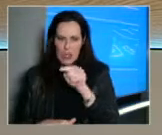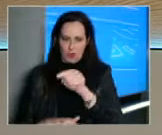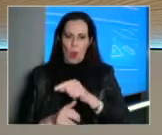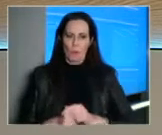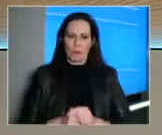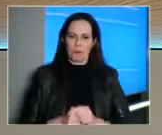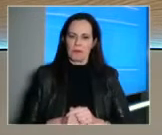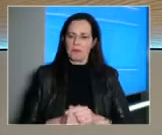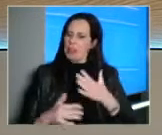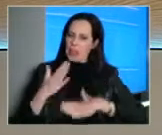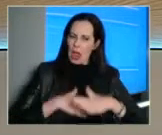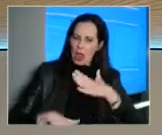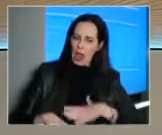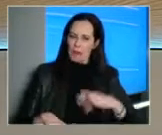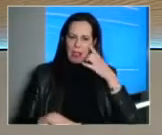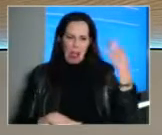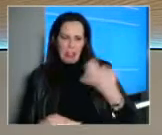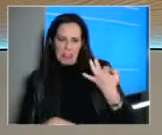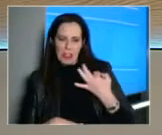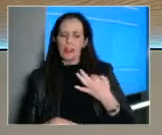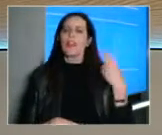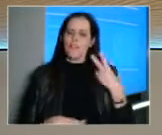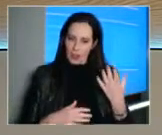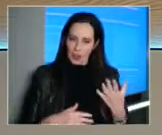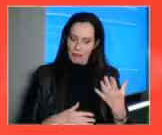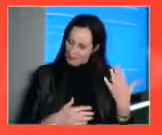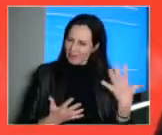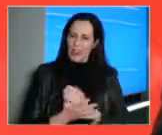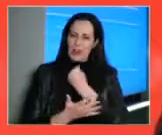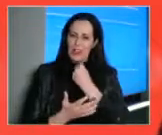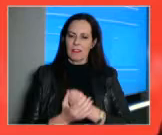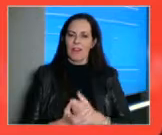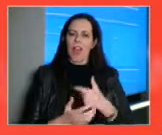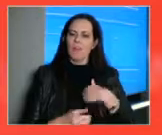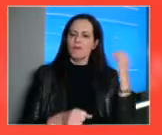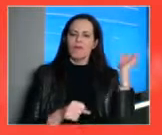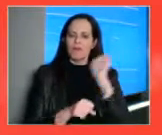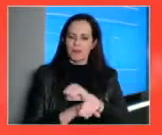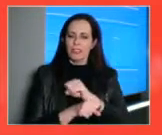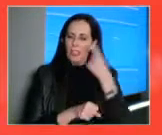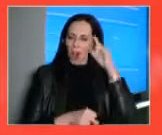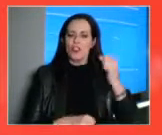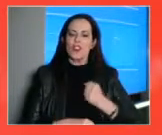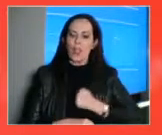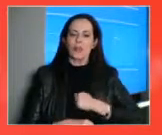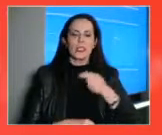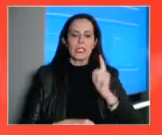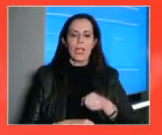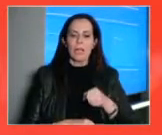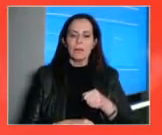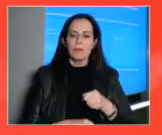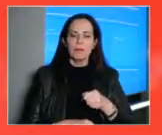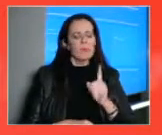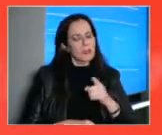טרודו. לבבי, חתיך וכמובן, ווינר. We defeated the idea that